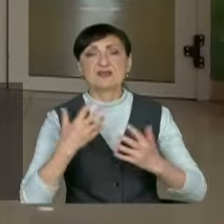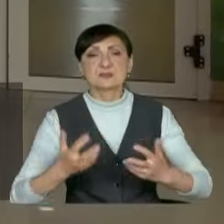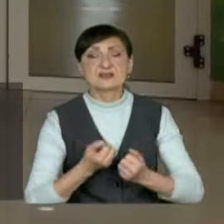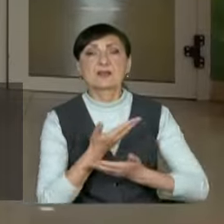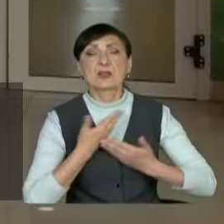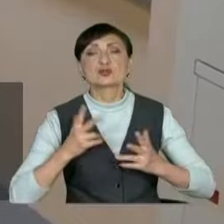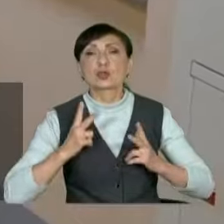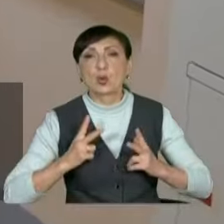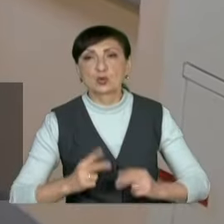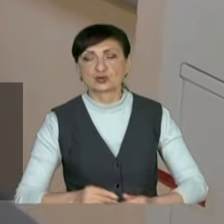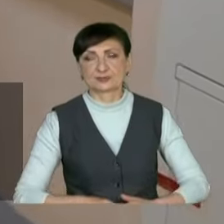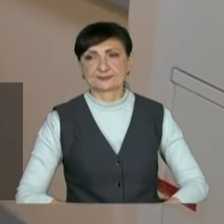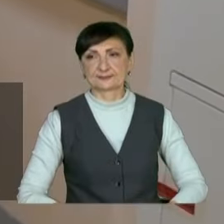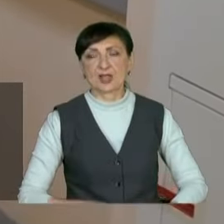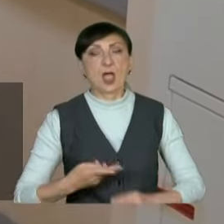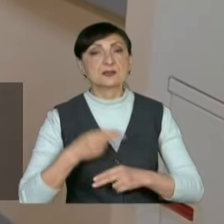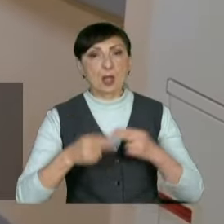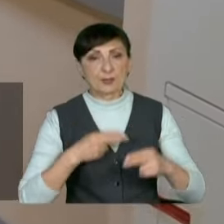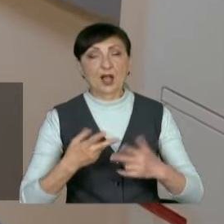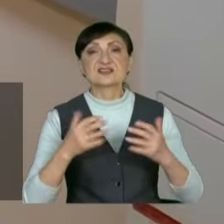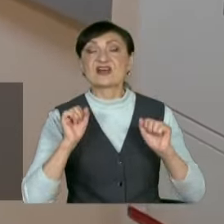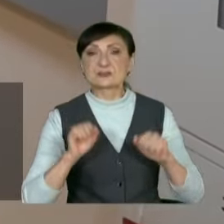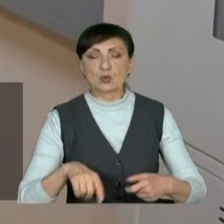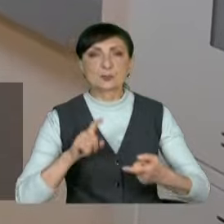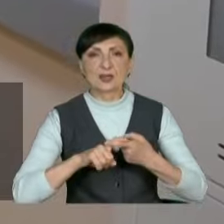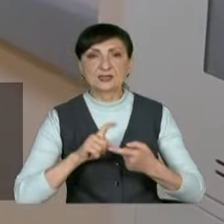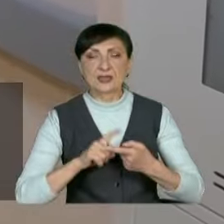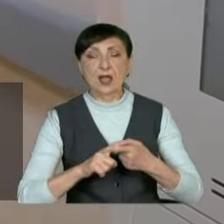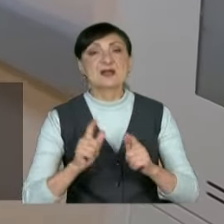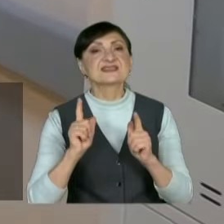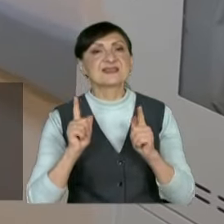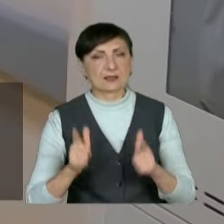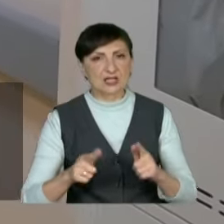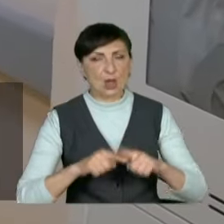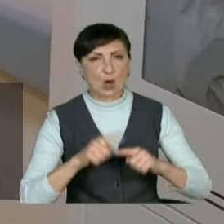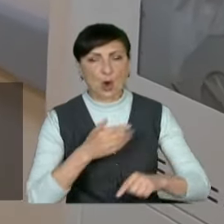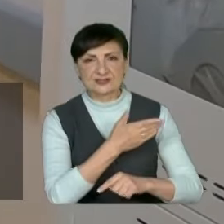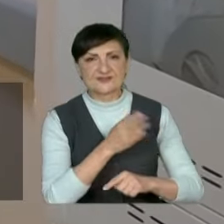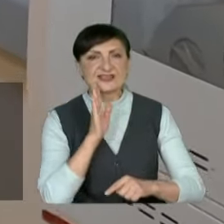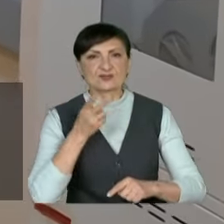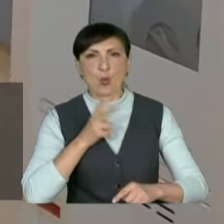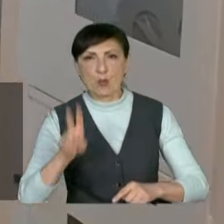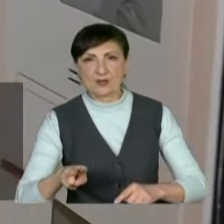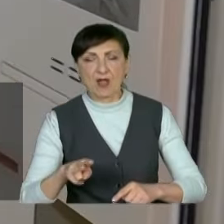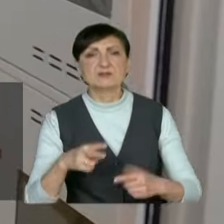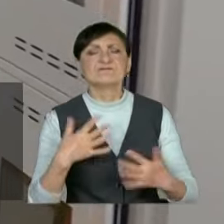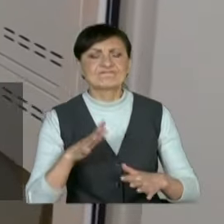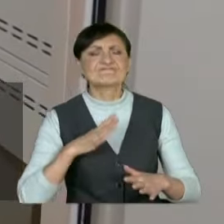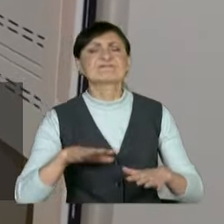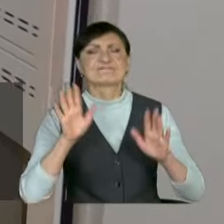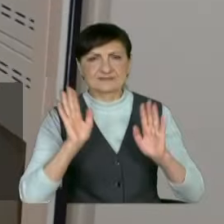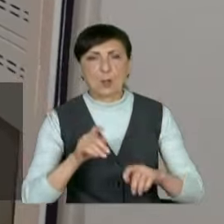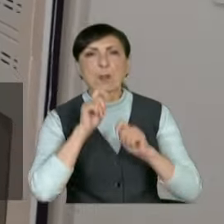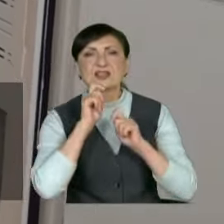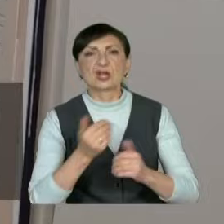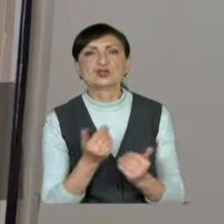они подарили нам жизнь. Эти операции стали возможны благодаря согласию родственников донора, которые нашли в себе силы подарить